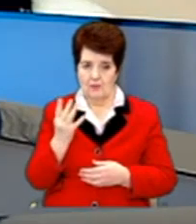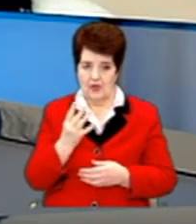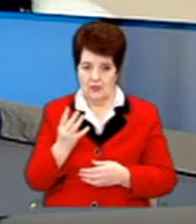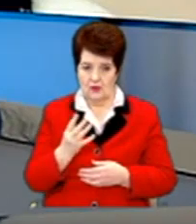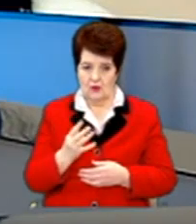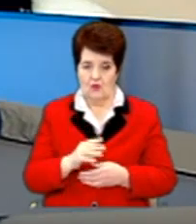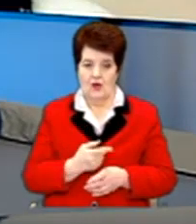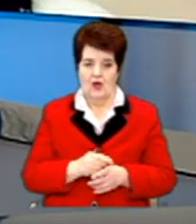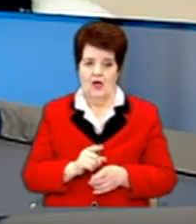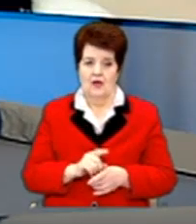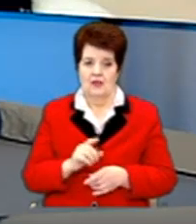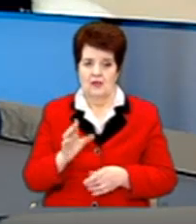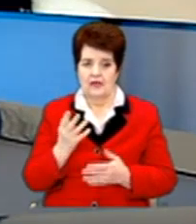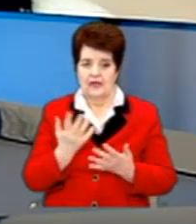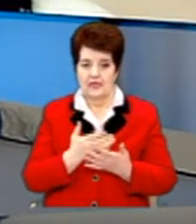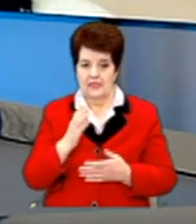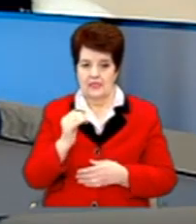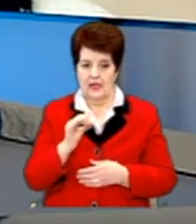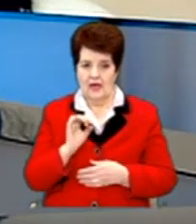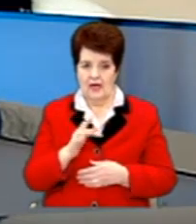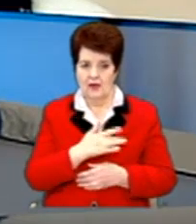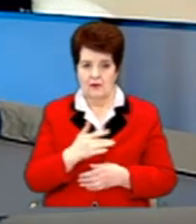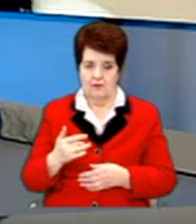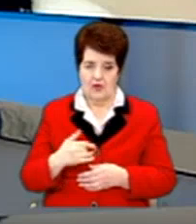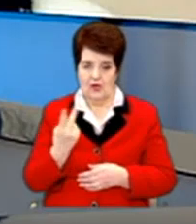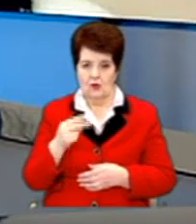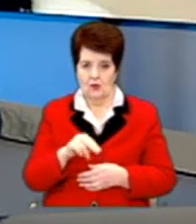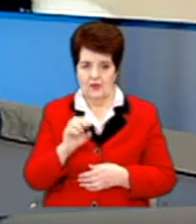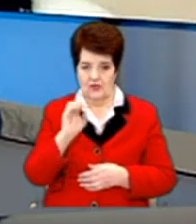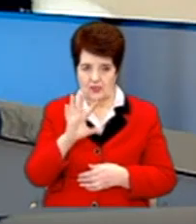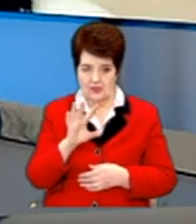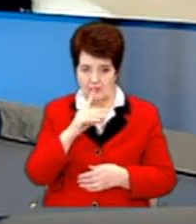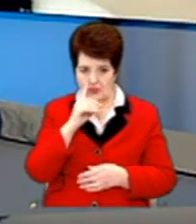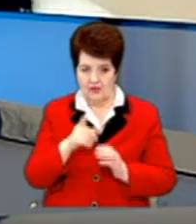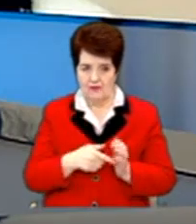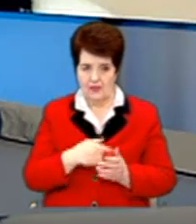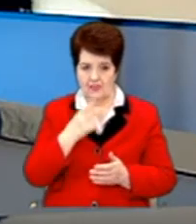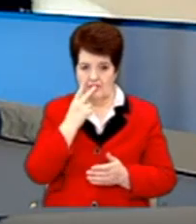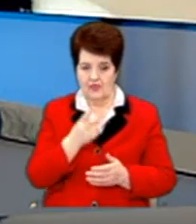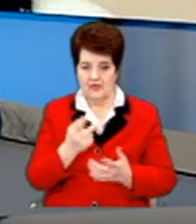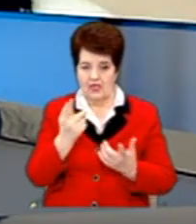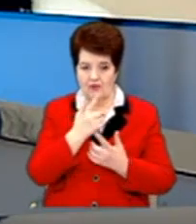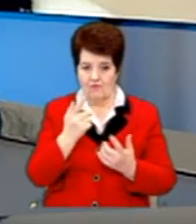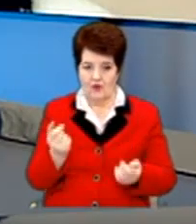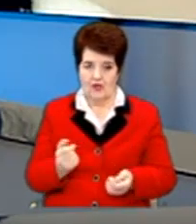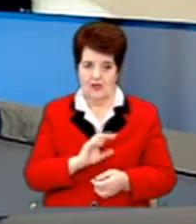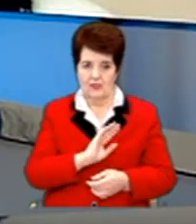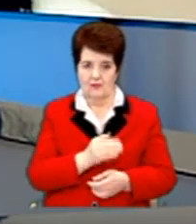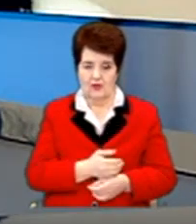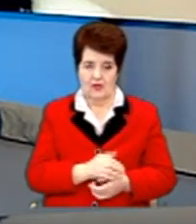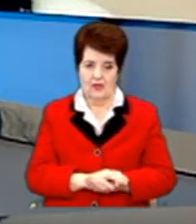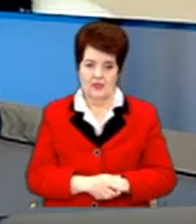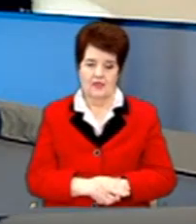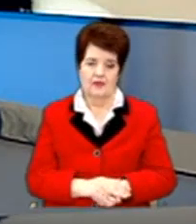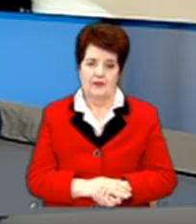pe Brenda în popularul serial a aflat că are cancer mamar în 2015. Vă avertizăm că urmează informații cu un puternic impact